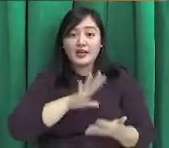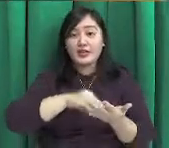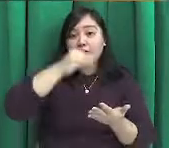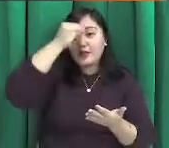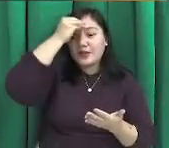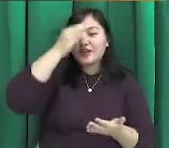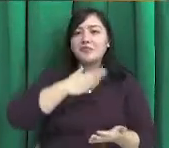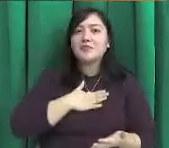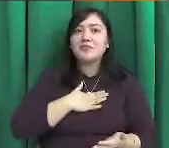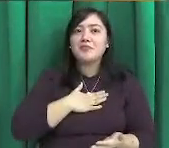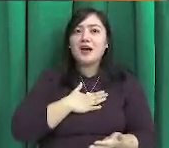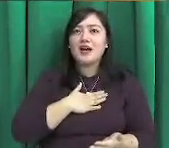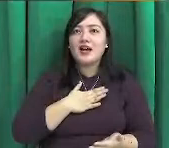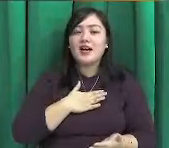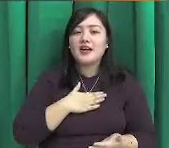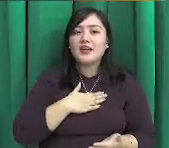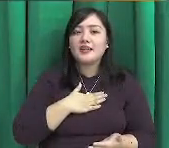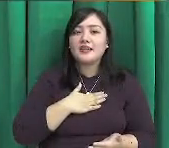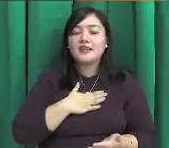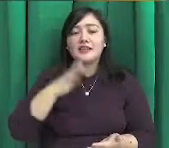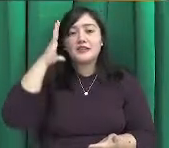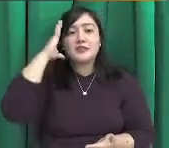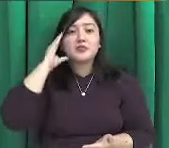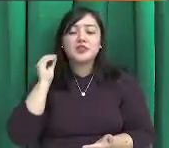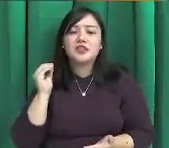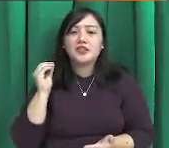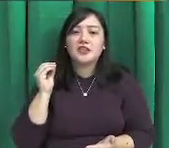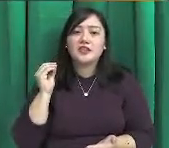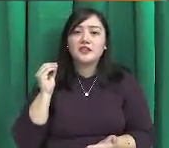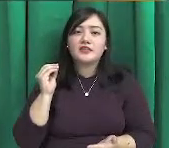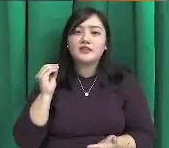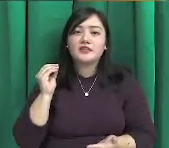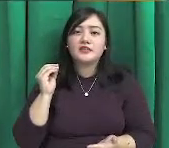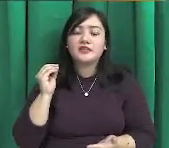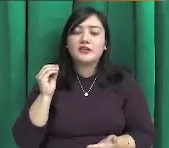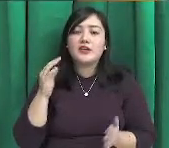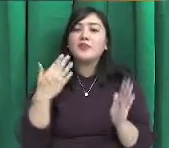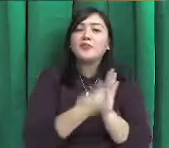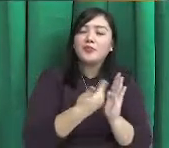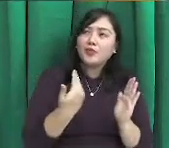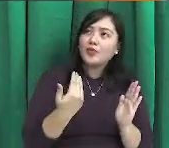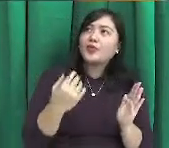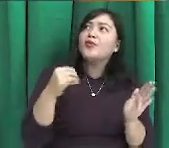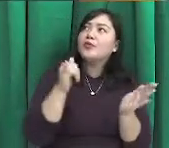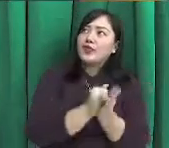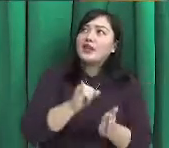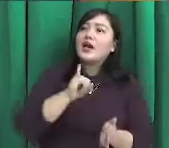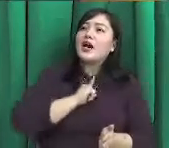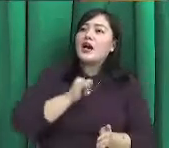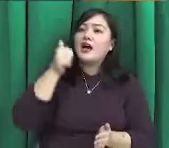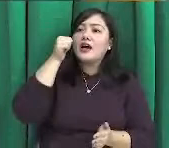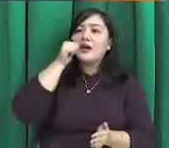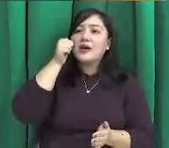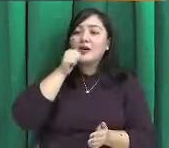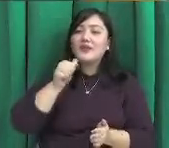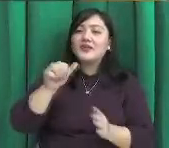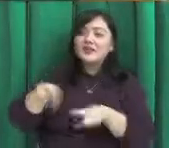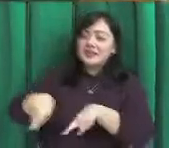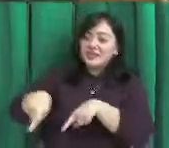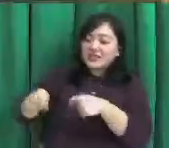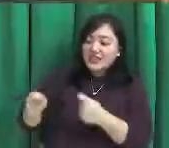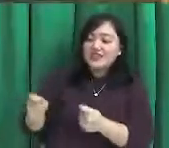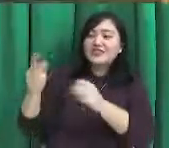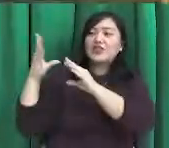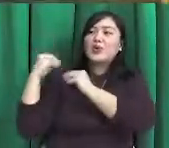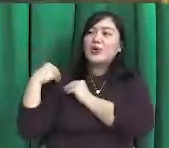siya sa akin, it's your blessing." So, yun po. Time out po.